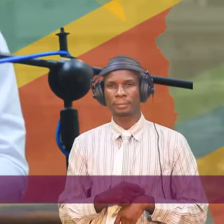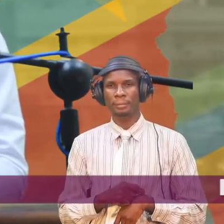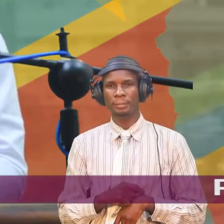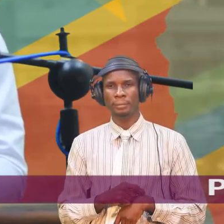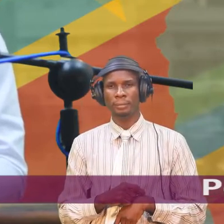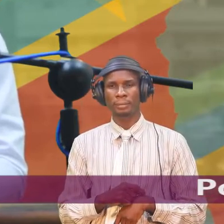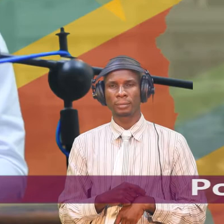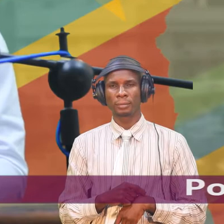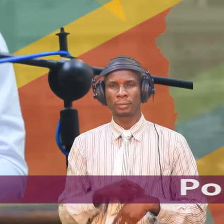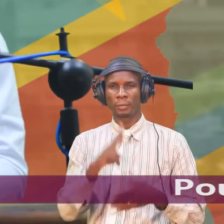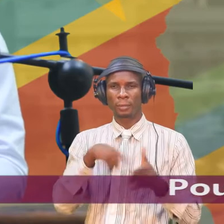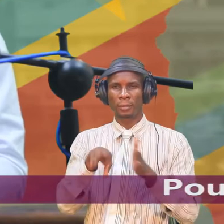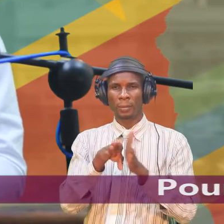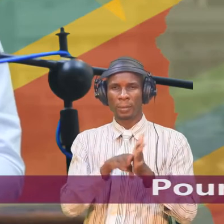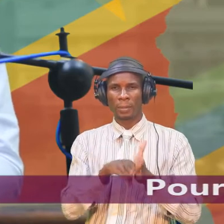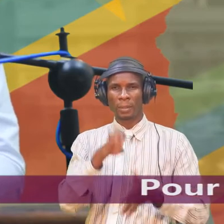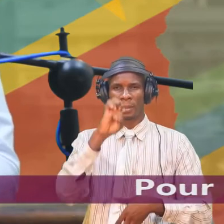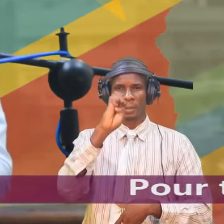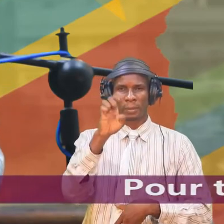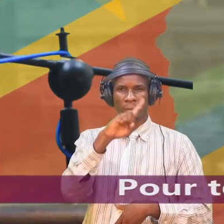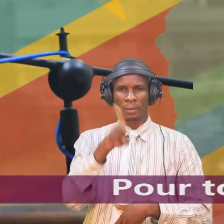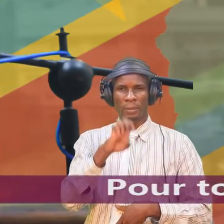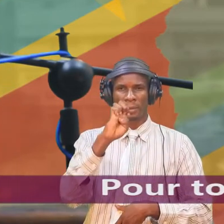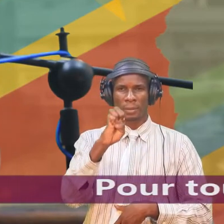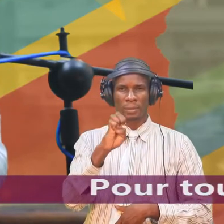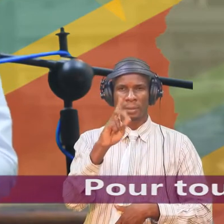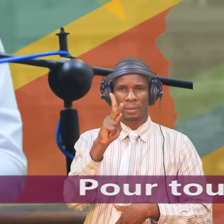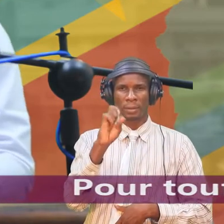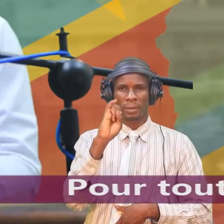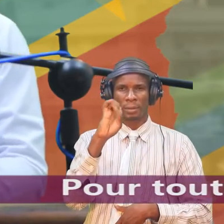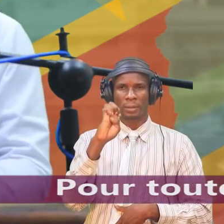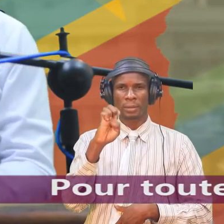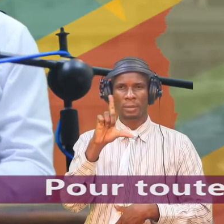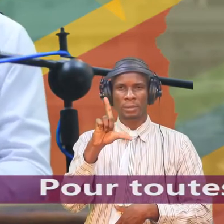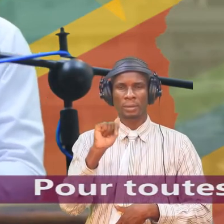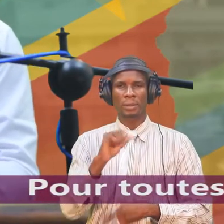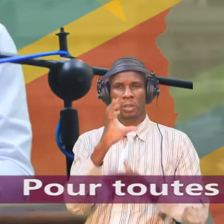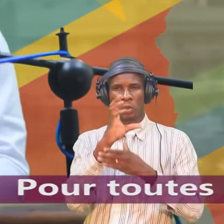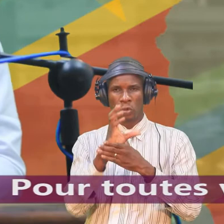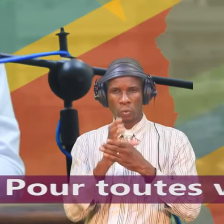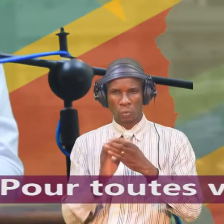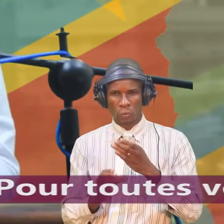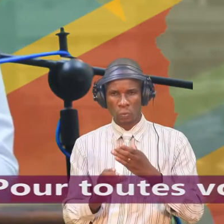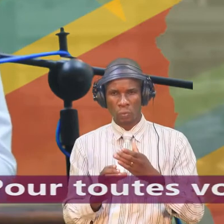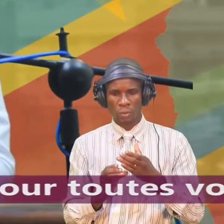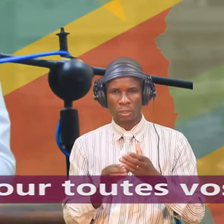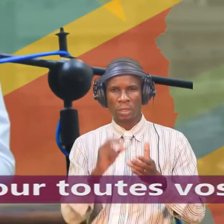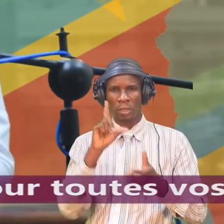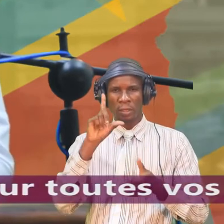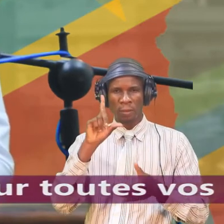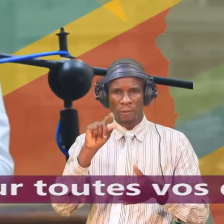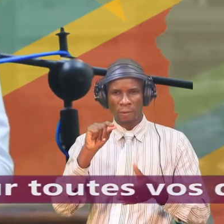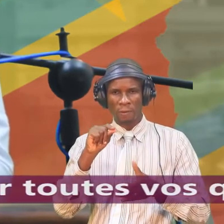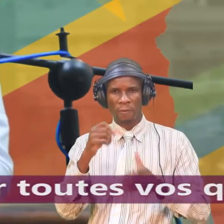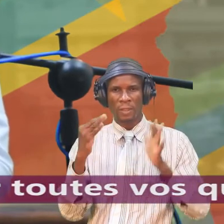le livre d'Ézéchiel. Tunaenda katika kitabu cha Ézéchiel. Chapitre 28. Ézéchiel 28.